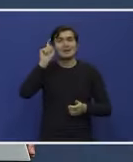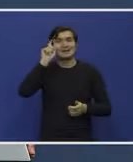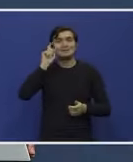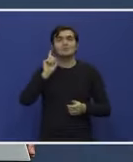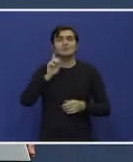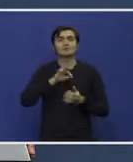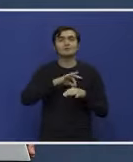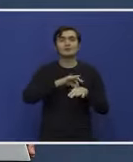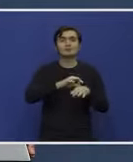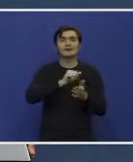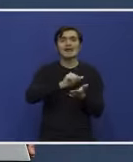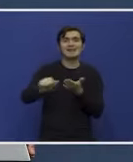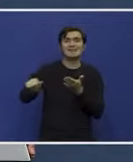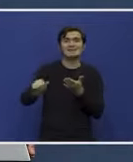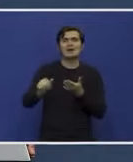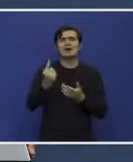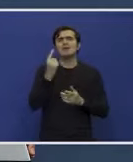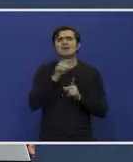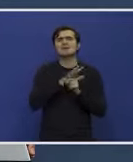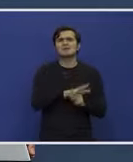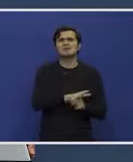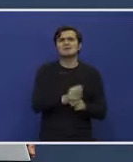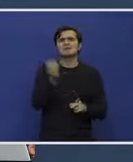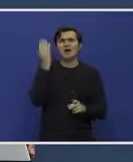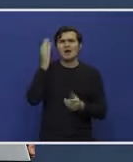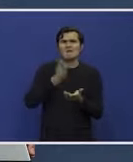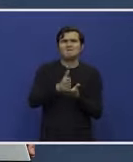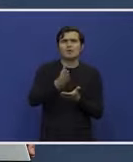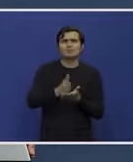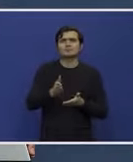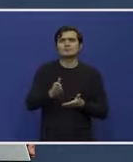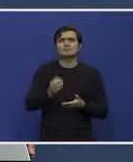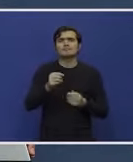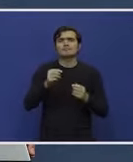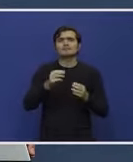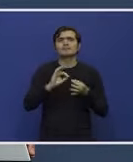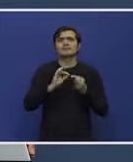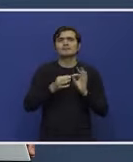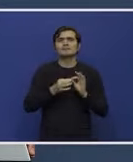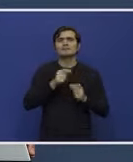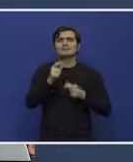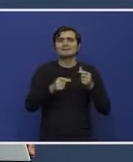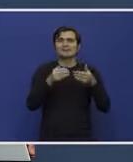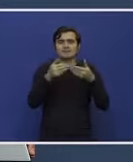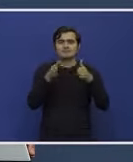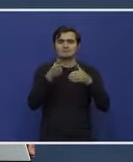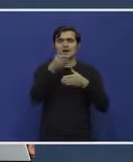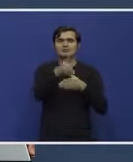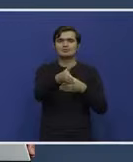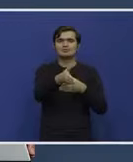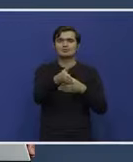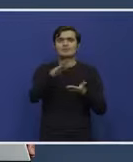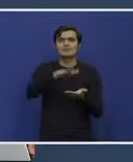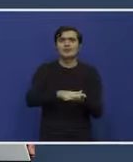la eliminarea unei discriminări care a existat în mod constant în ultimele luni, respectiv accesul pe